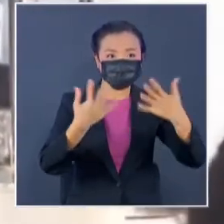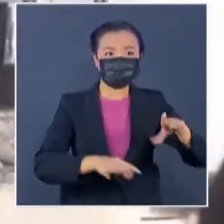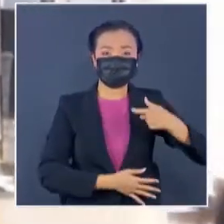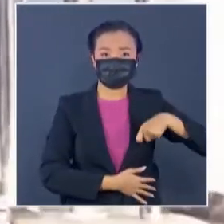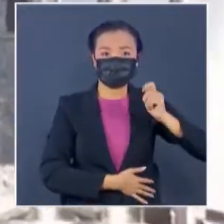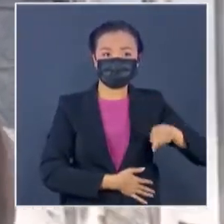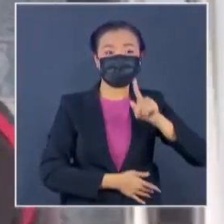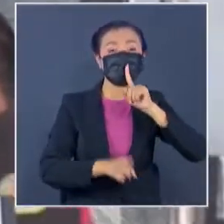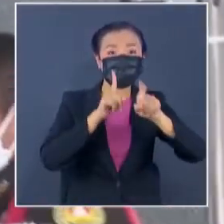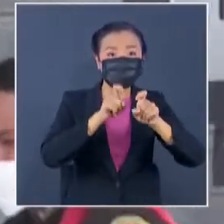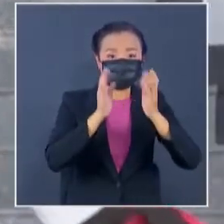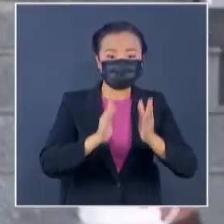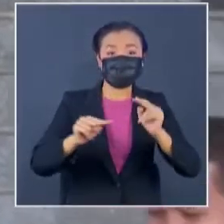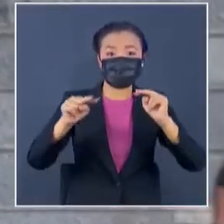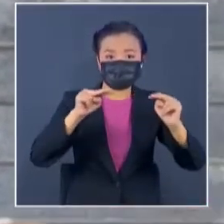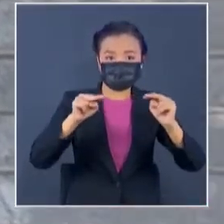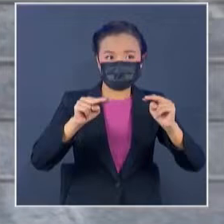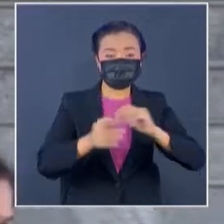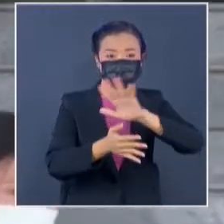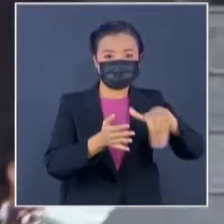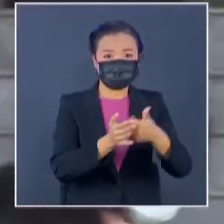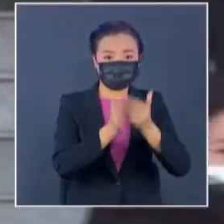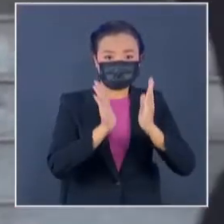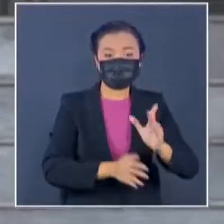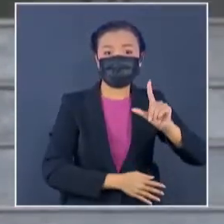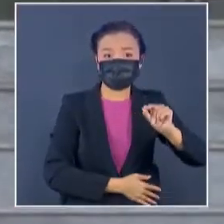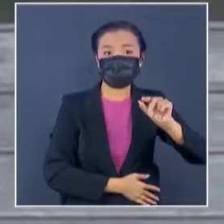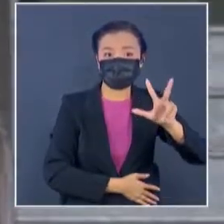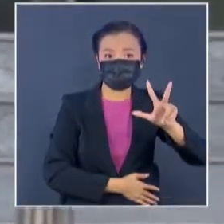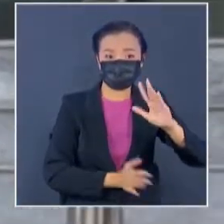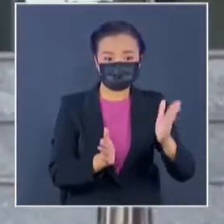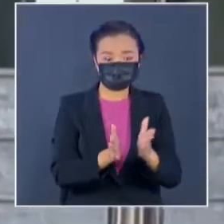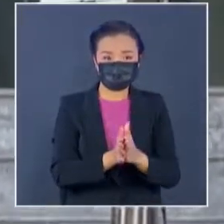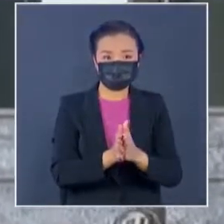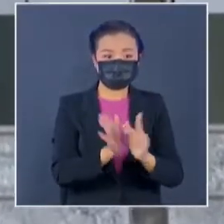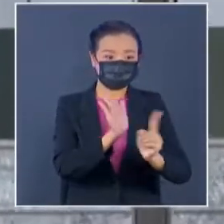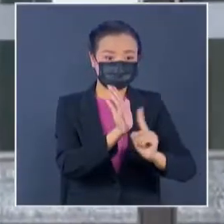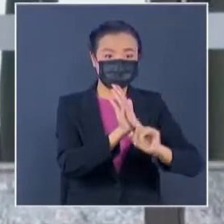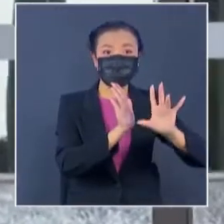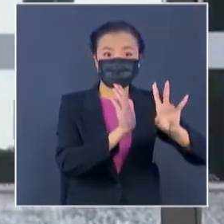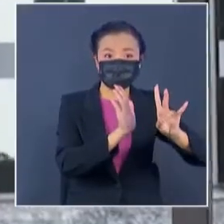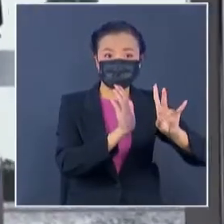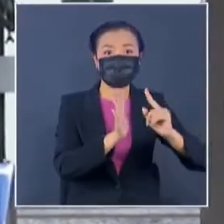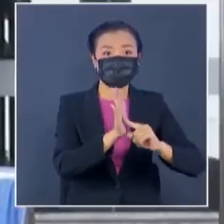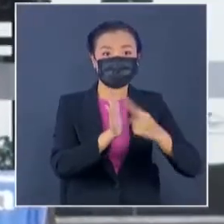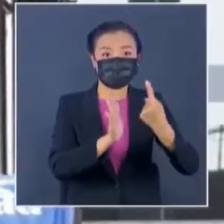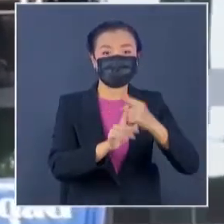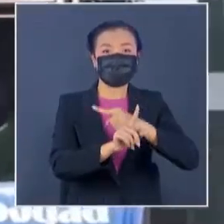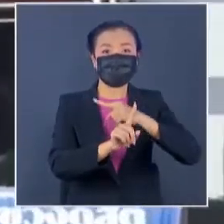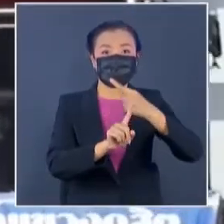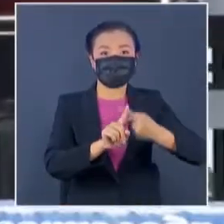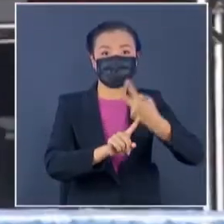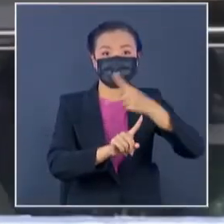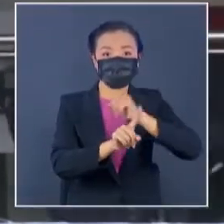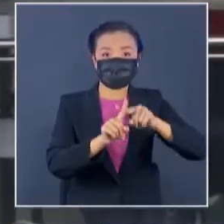ก็นัดไต่สวนพยานคดีนี้นะครับมีทั้งหมดเนี่ย23ปากรวมทั้งหมด7นัดเดี๋ยวนัดแรกเนี่ยจะเริ่มวันที่19